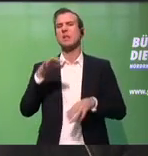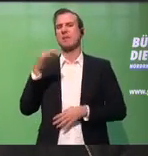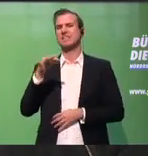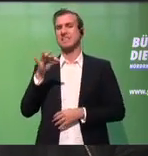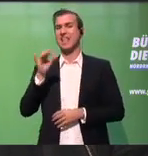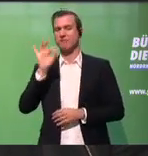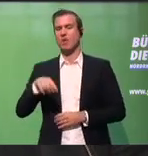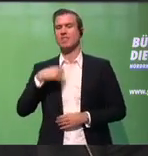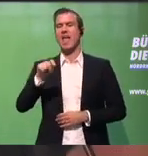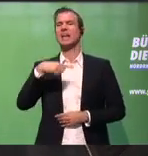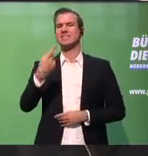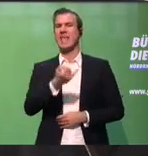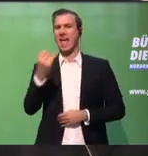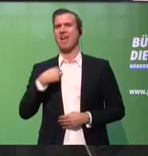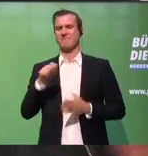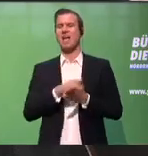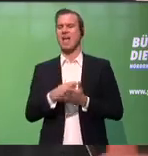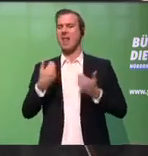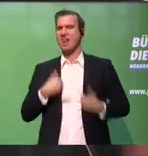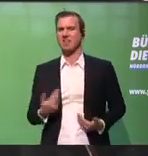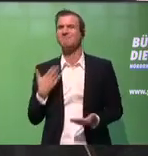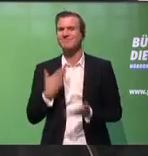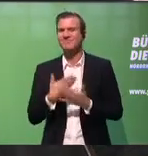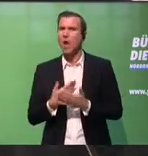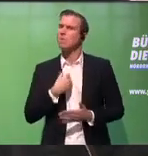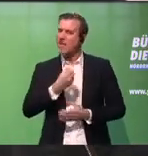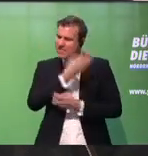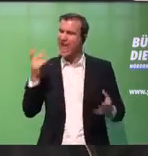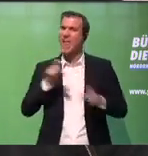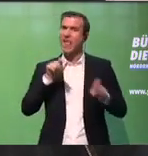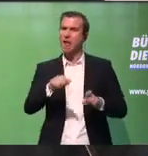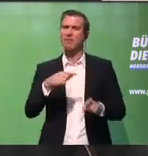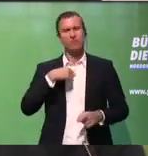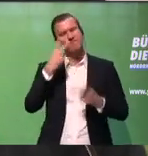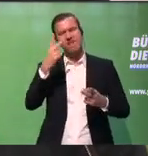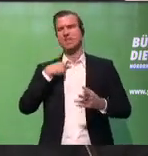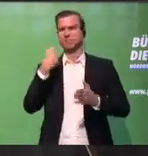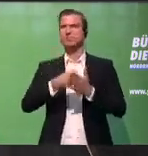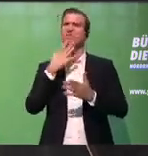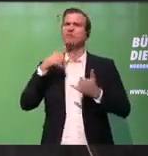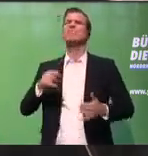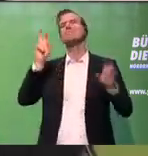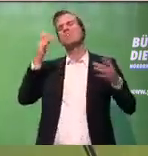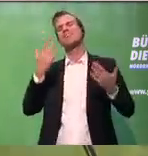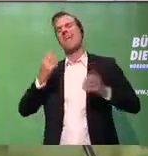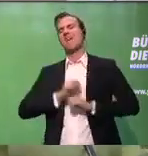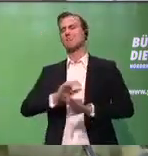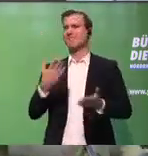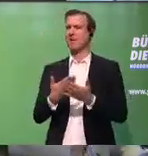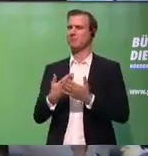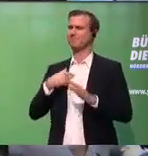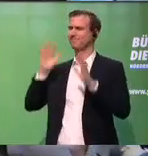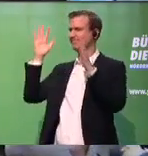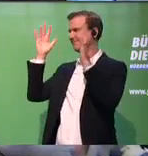für das nächste Jahr gewählt und ich werde auch das dort ganz stark zum Thema machen. Dafür wollte ich hier werben.